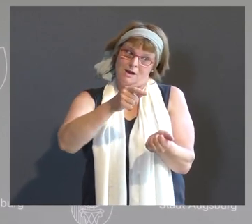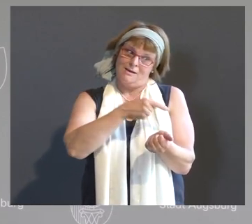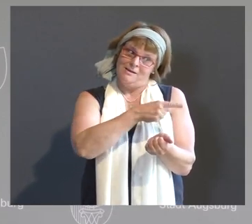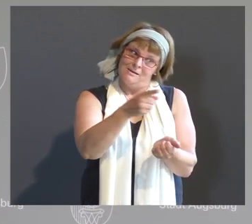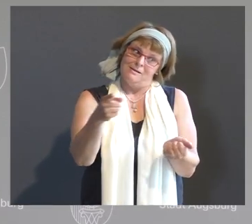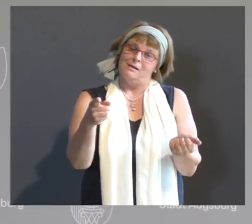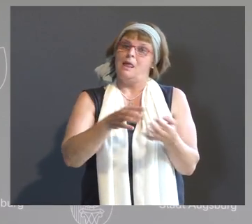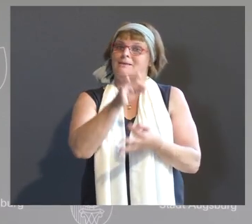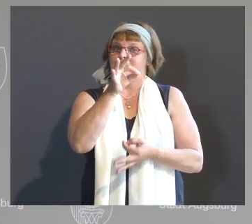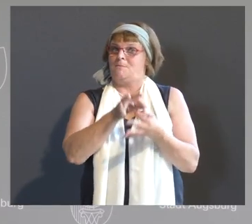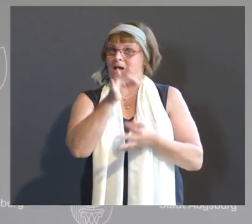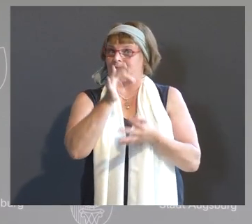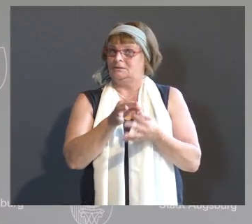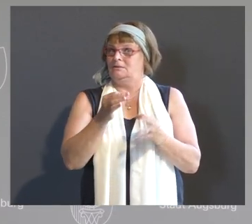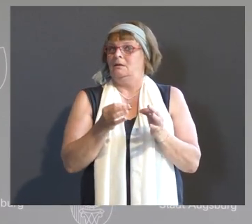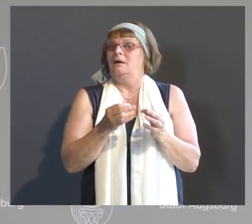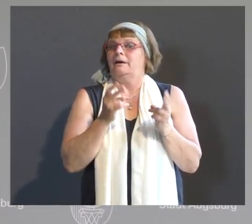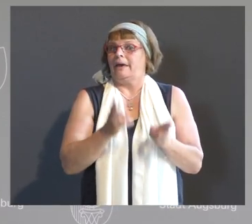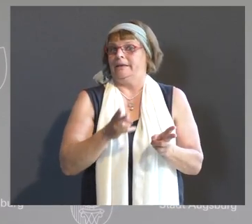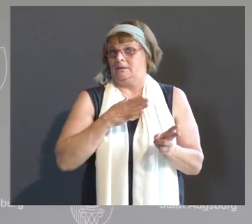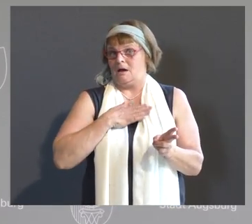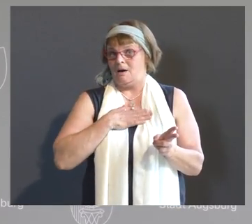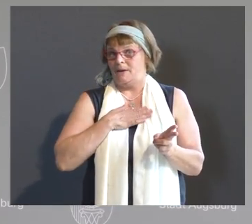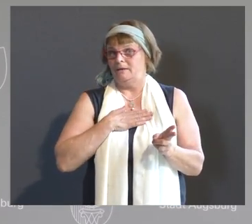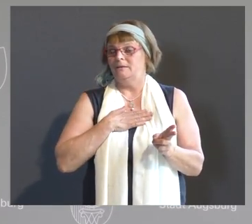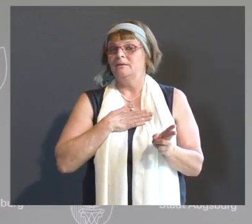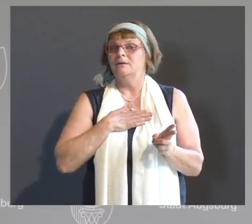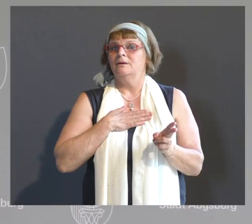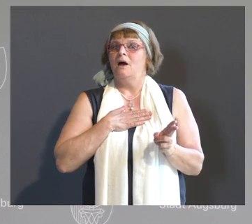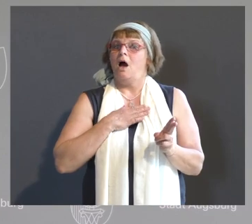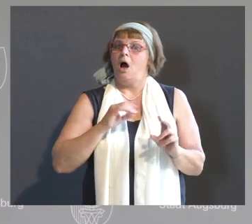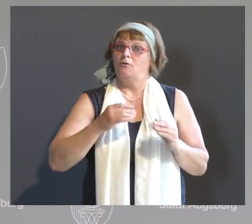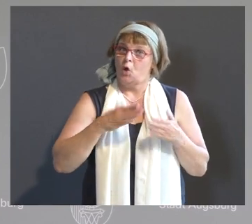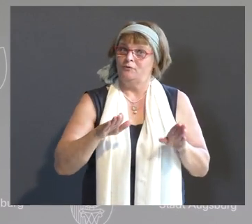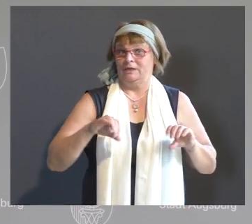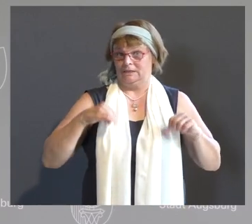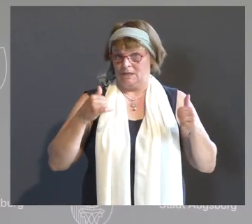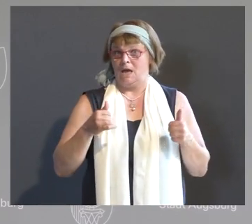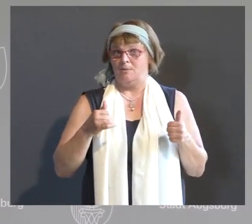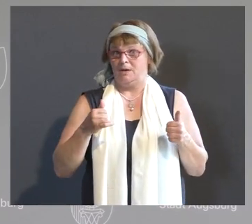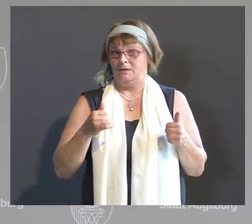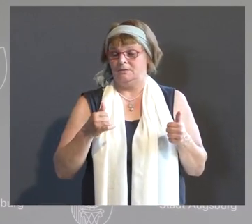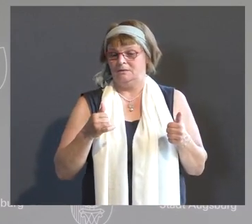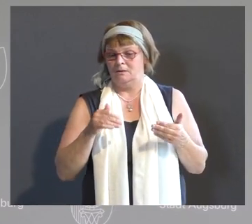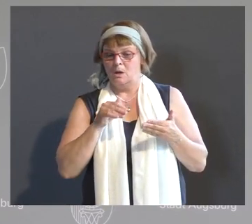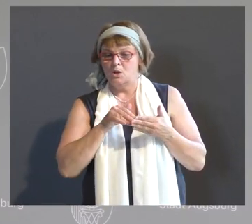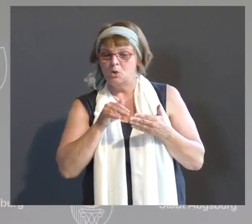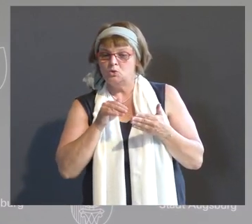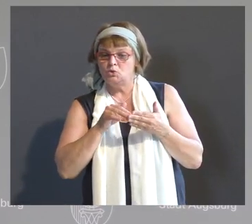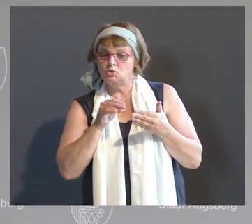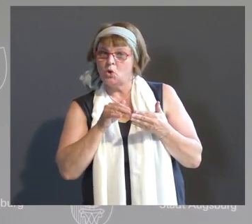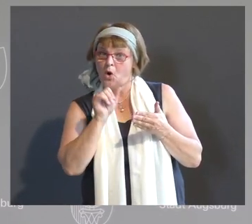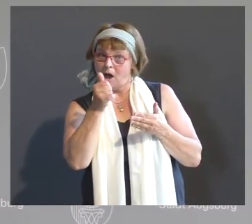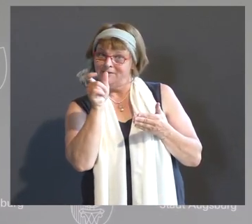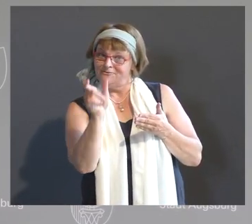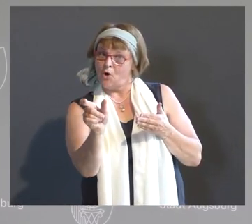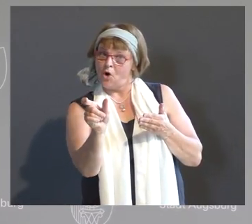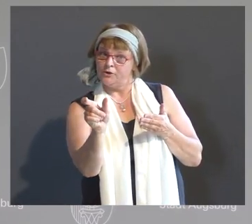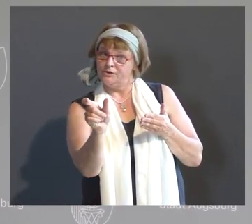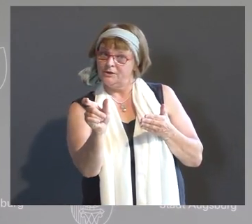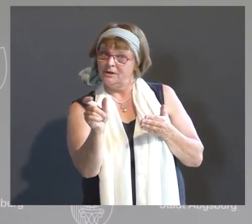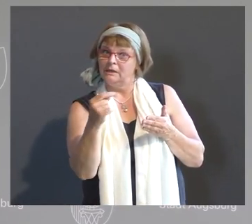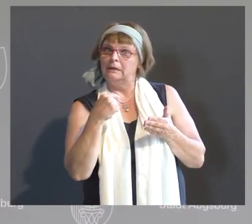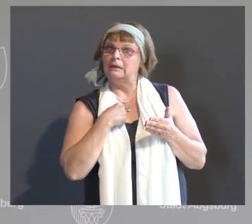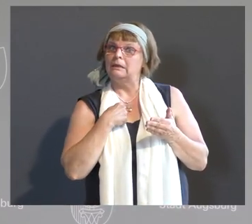deshalb war es erforderlich, diese Maßnahmen zu ergreifen. Ein Wort gestatten Sie mir zum Thema Jugend. Ich bin kein